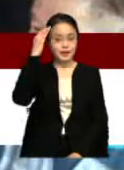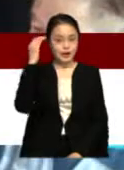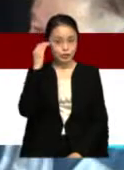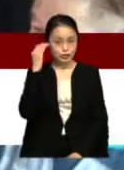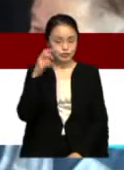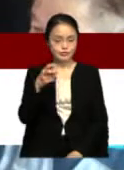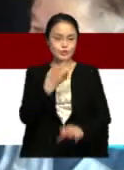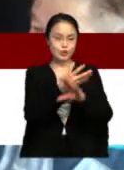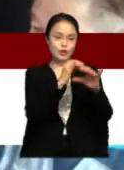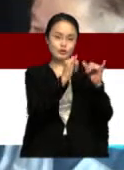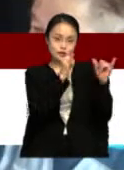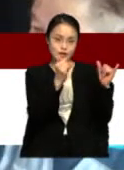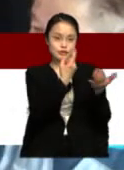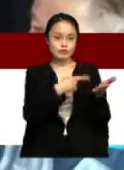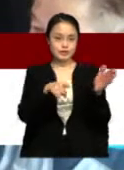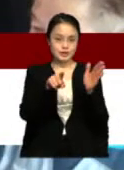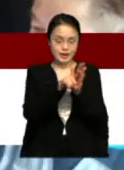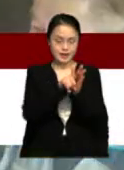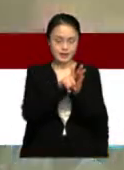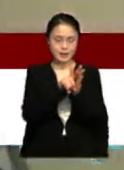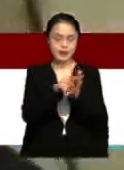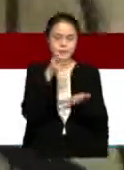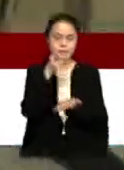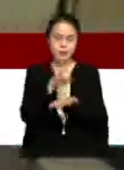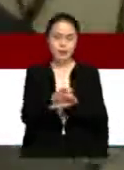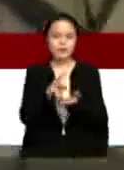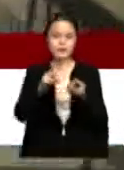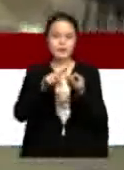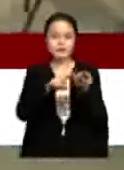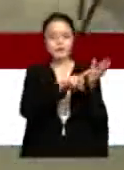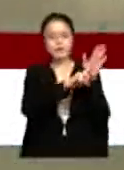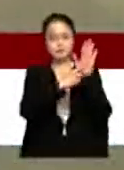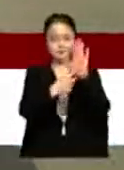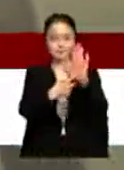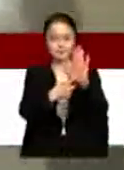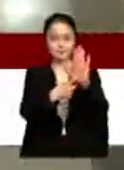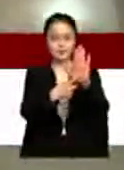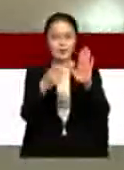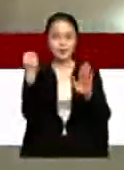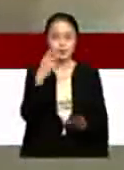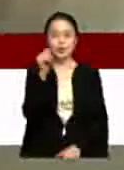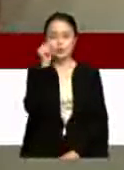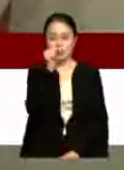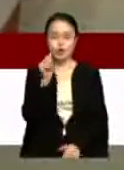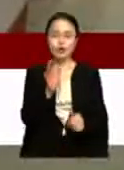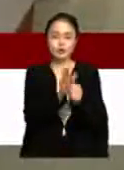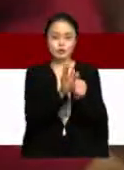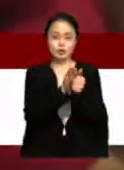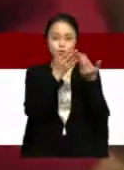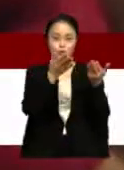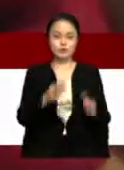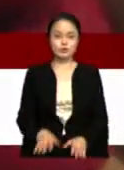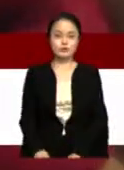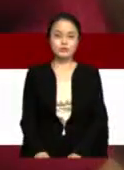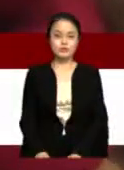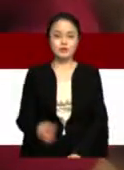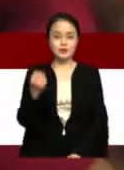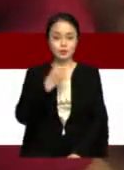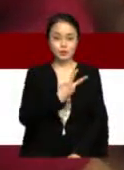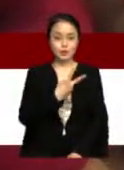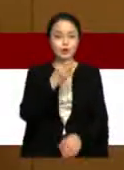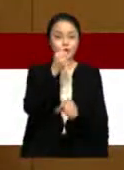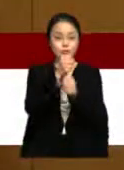행사에 참여해 통역 봉사를 진행했습니다 뿐만 아니라 한국 문화체험을 통해 주자 칸 공예 작품을 취약계층에